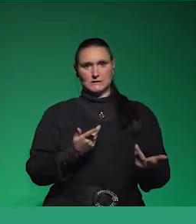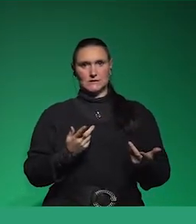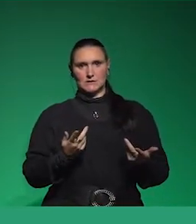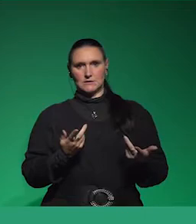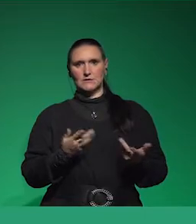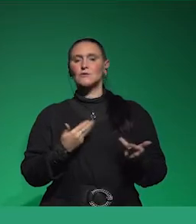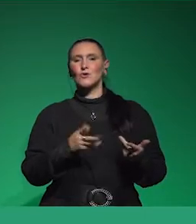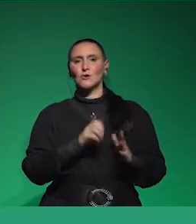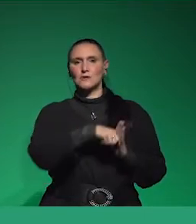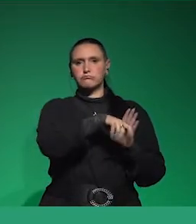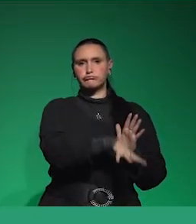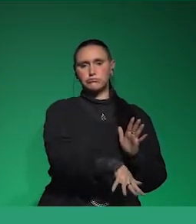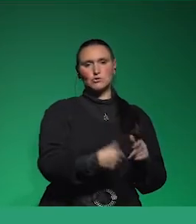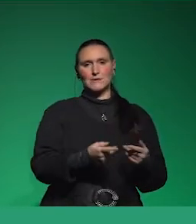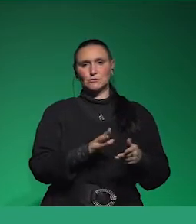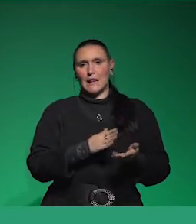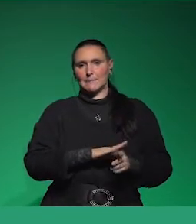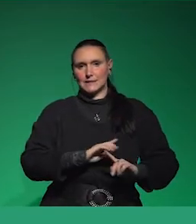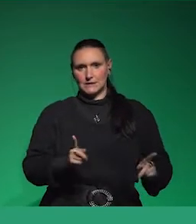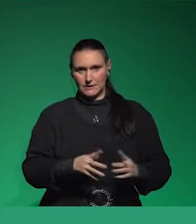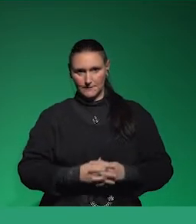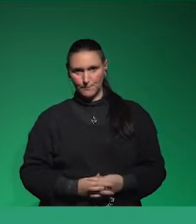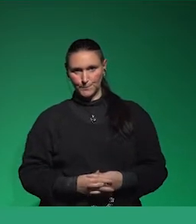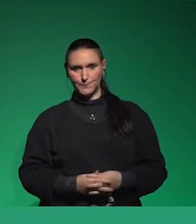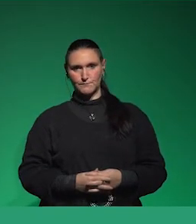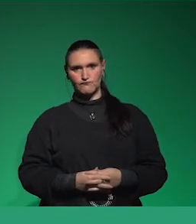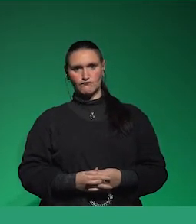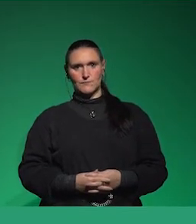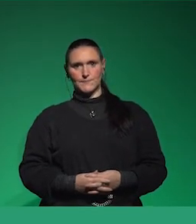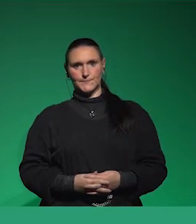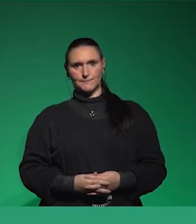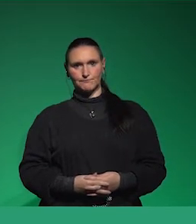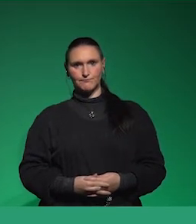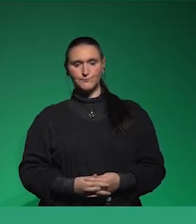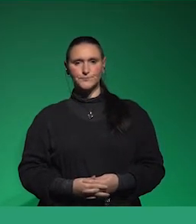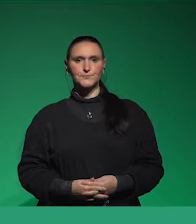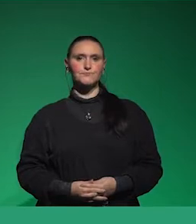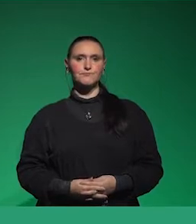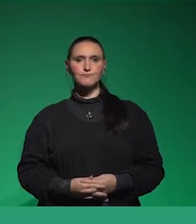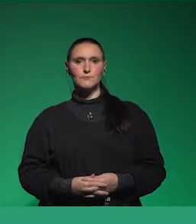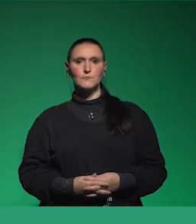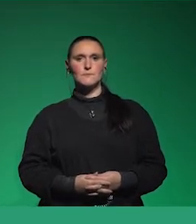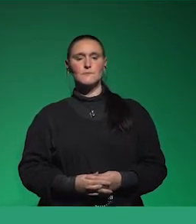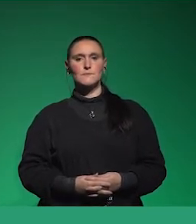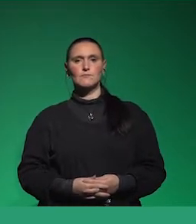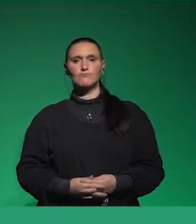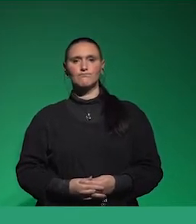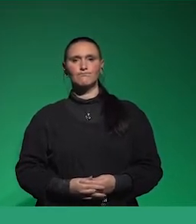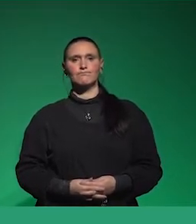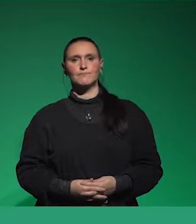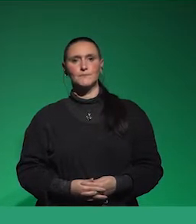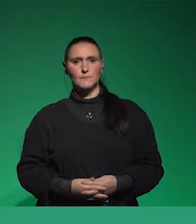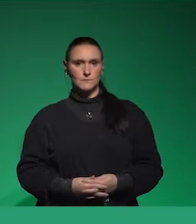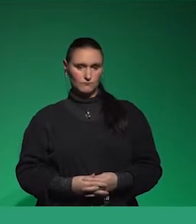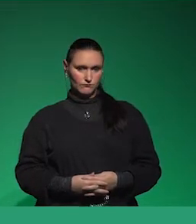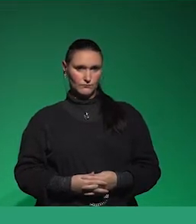Anwachsen. Im letzten Jahr haben